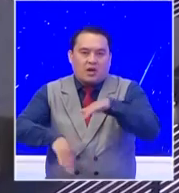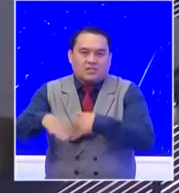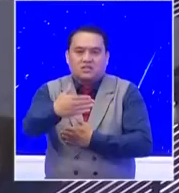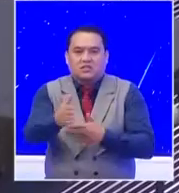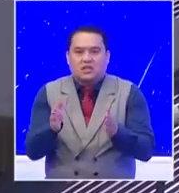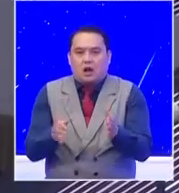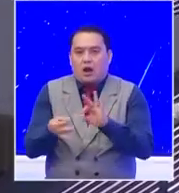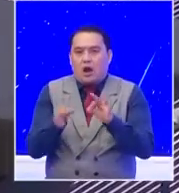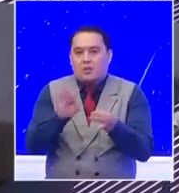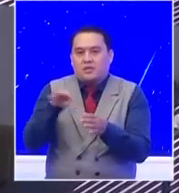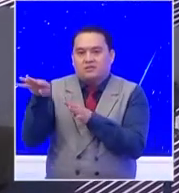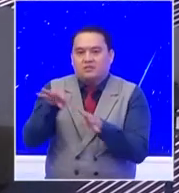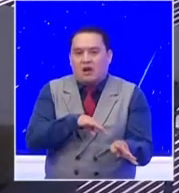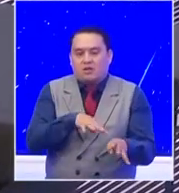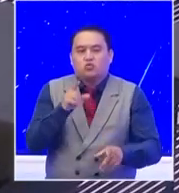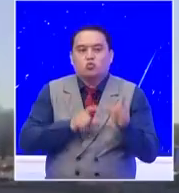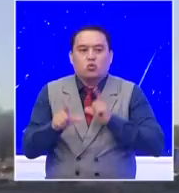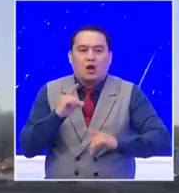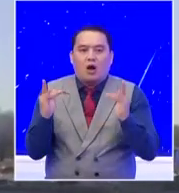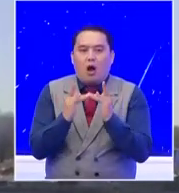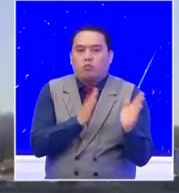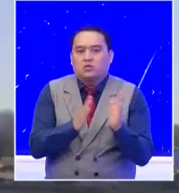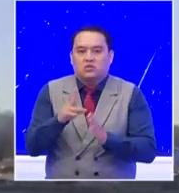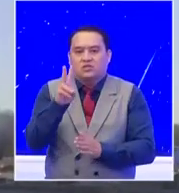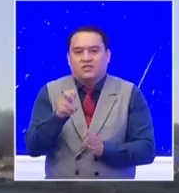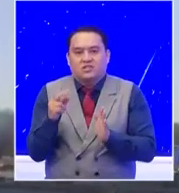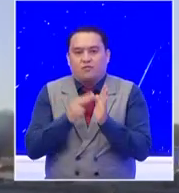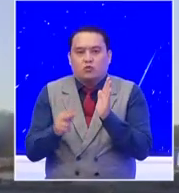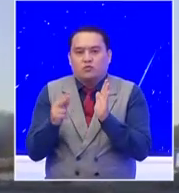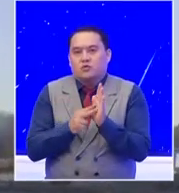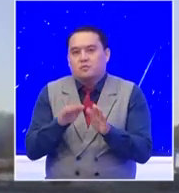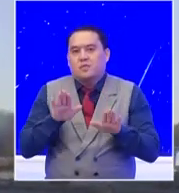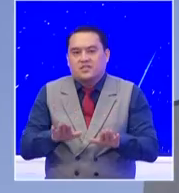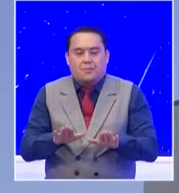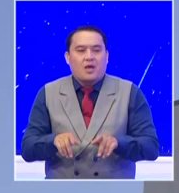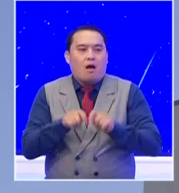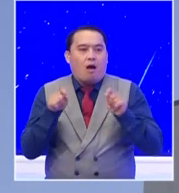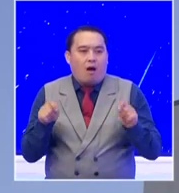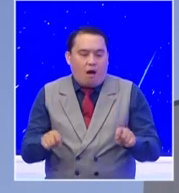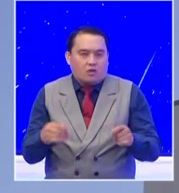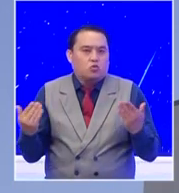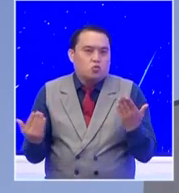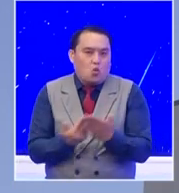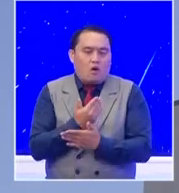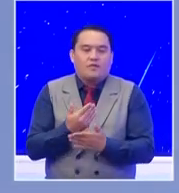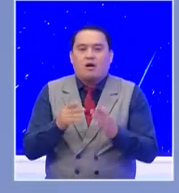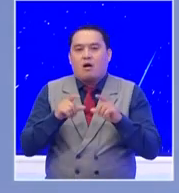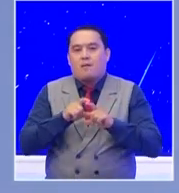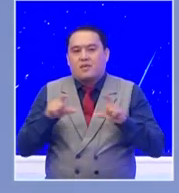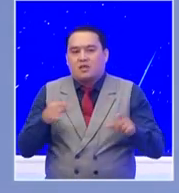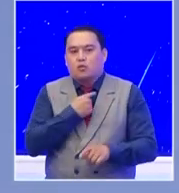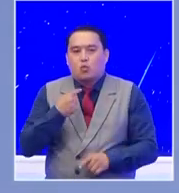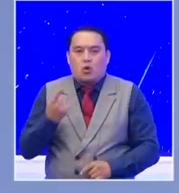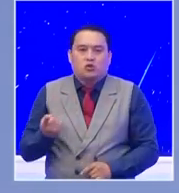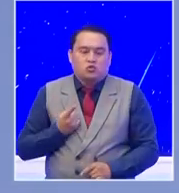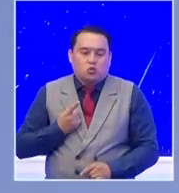бассейн олимпийского стандарта и студенческое общежитие на 288 мест. Открытие этих, а также иных объектов талдыкурганцы